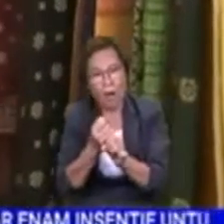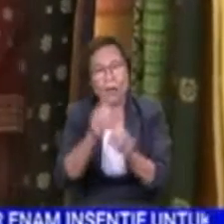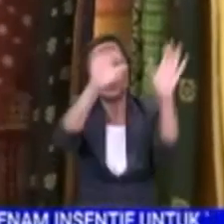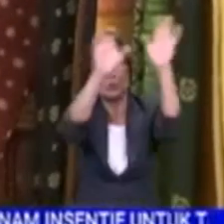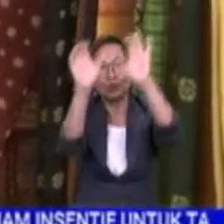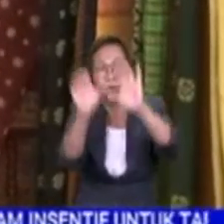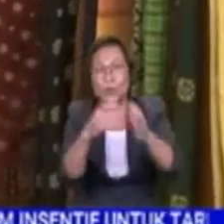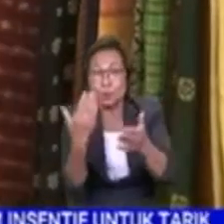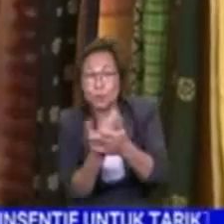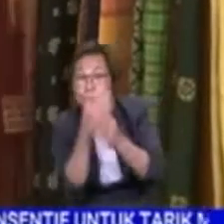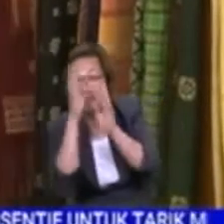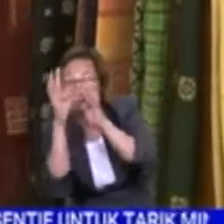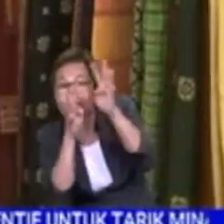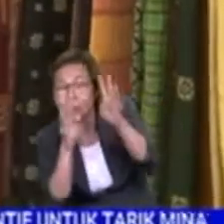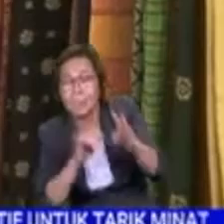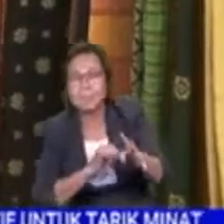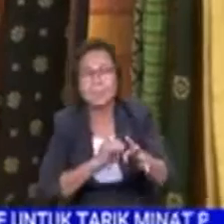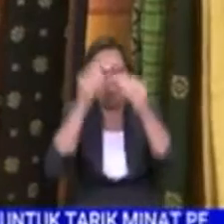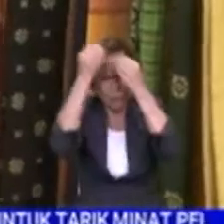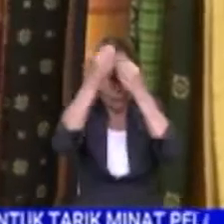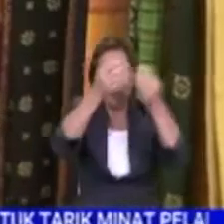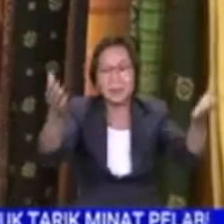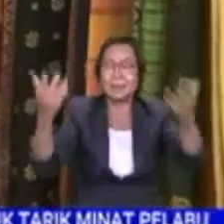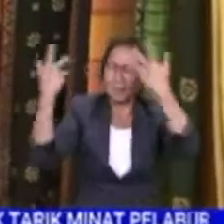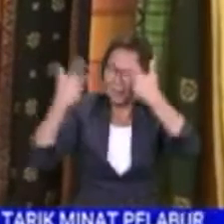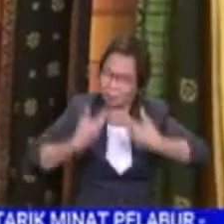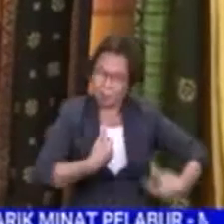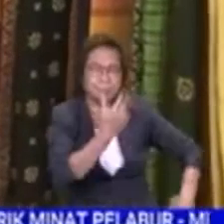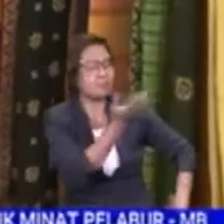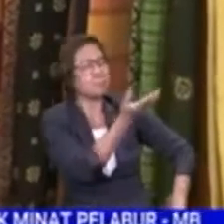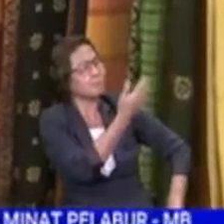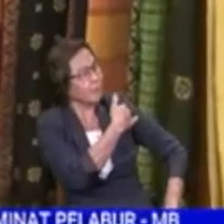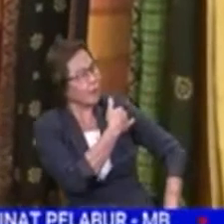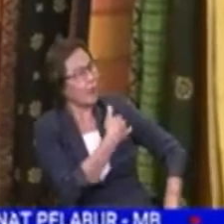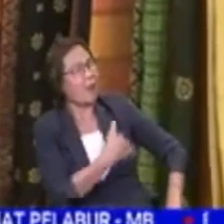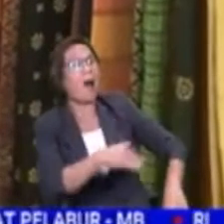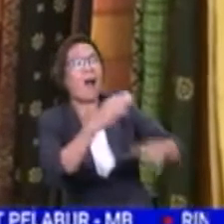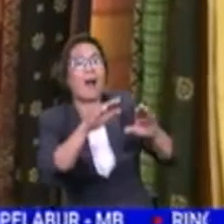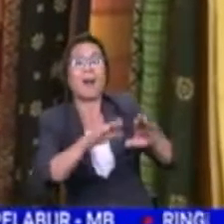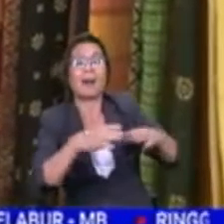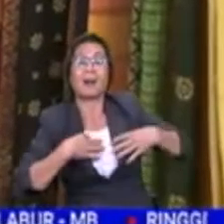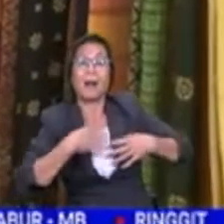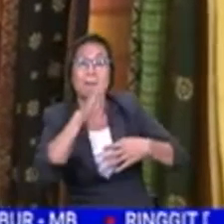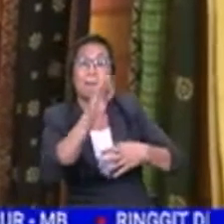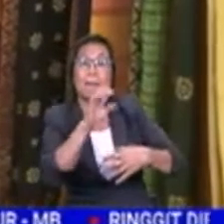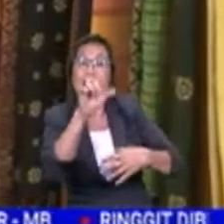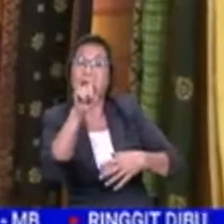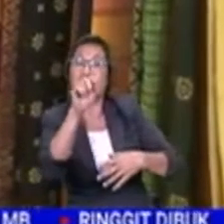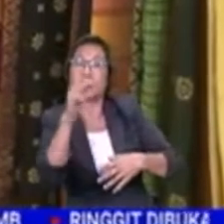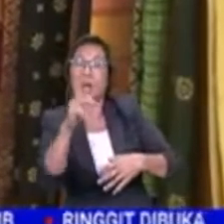telah diinovasikan. Dan seperti yang saya gayakan ketika ini, songket ini adalah kain belatak bunga pecah lapan yang